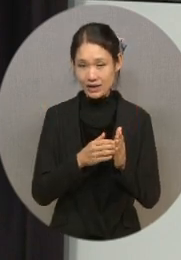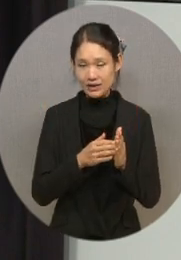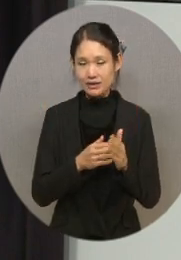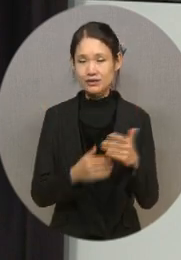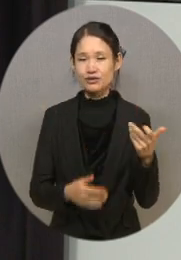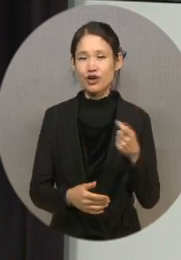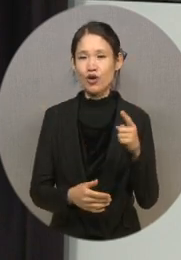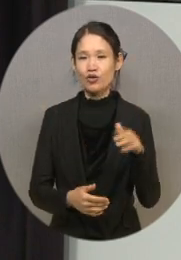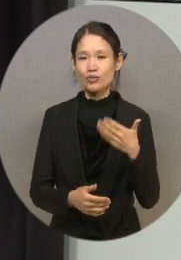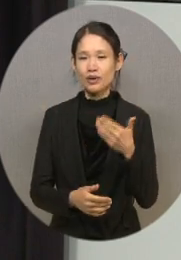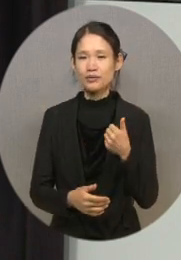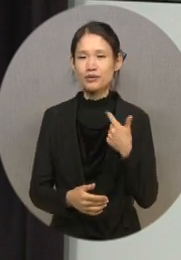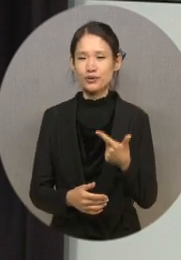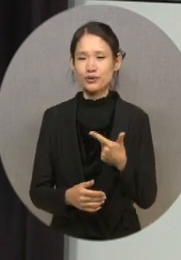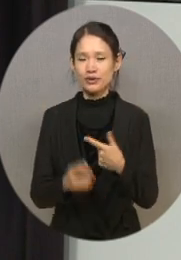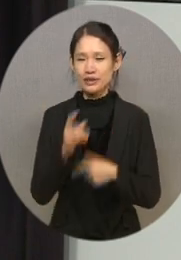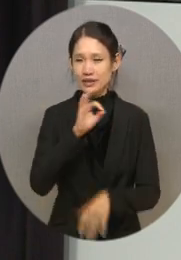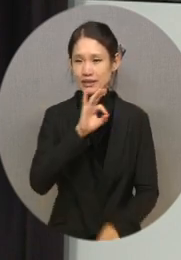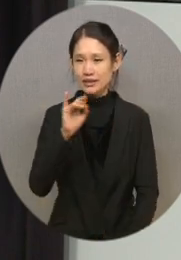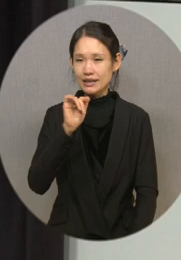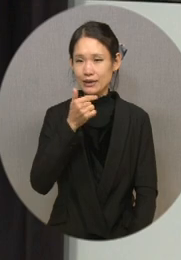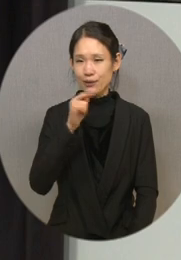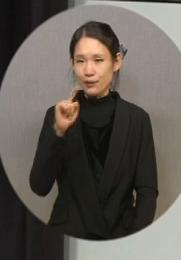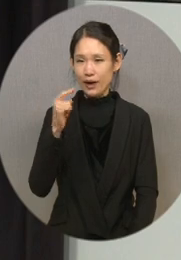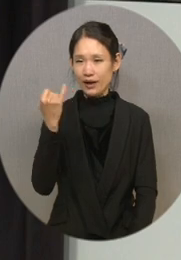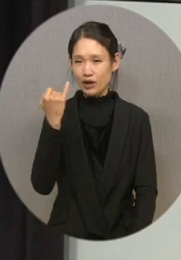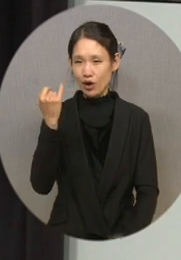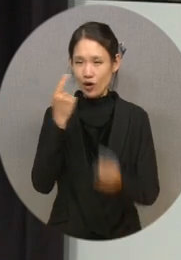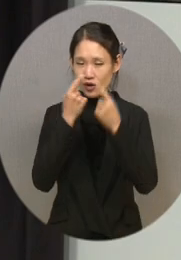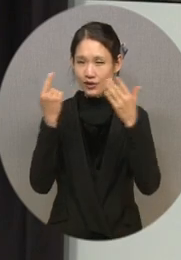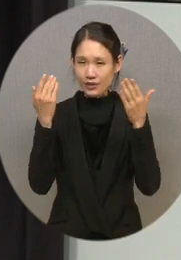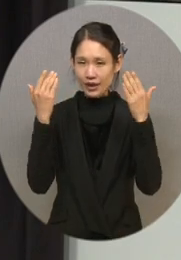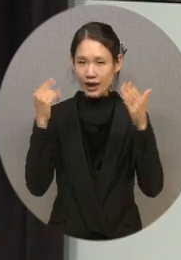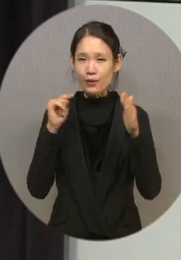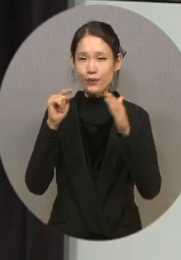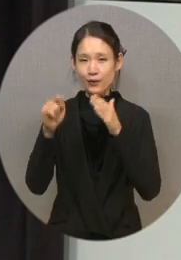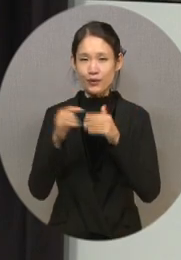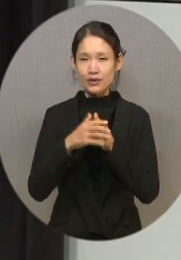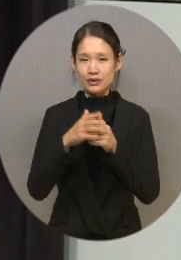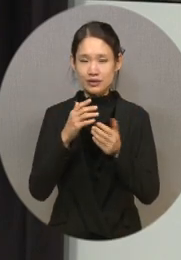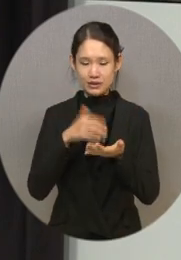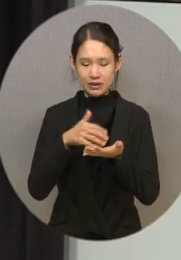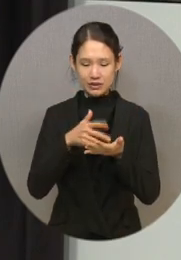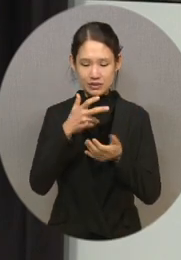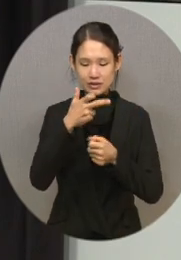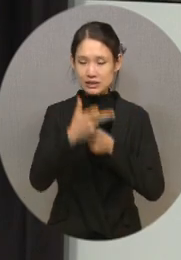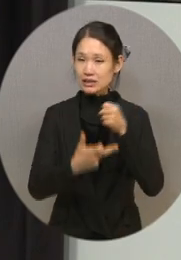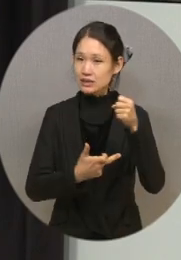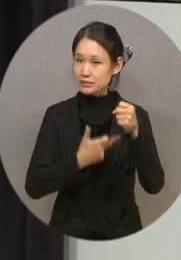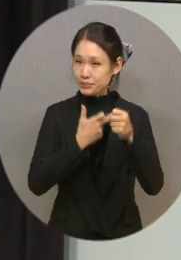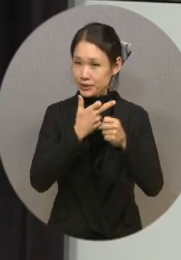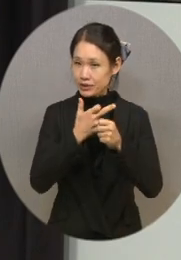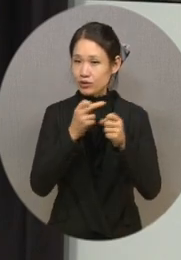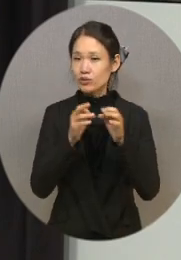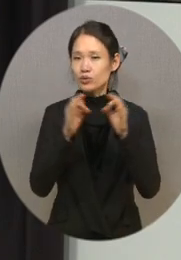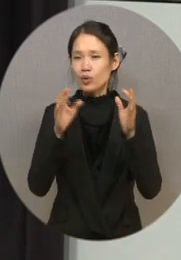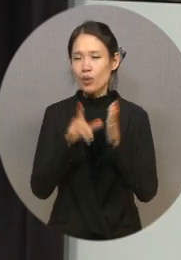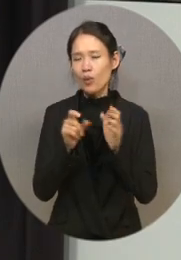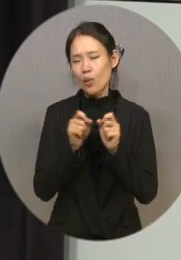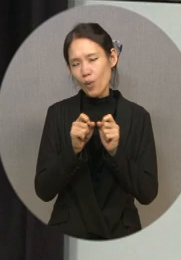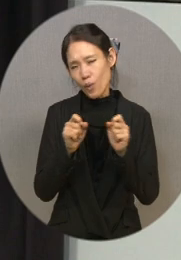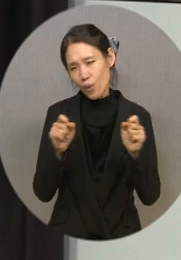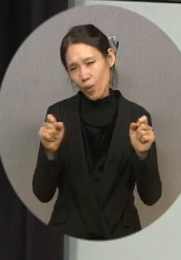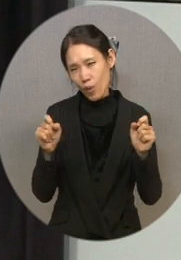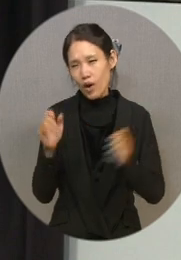86년부터 이화여대로도 가셔서 네. 12년도까지 오랜 기간 네. 이화여대에서 교수를